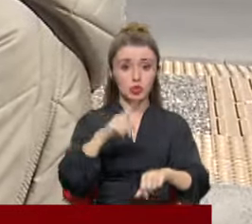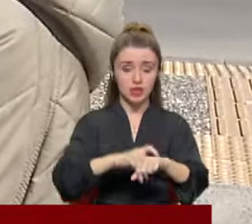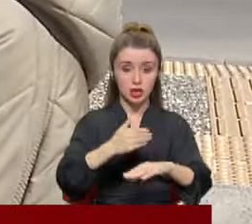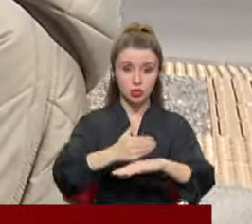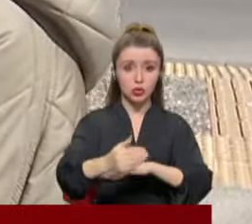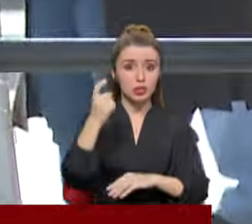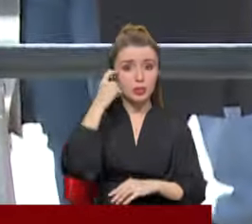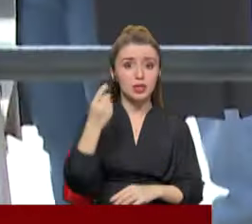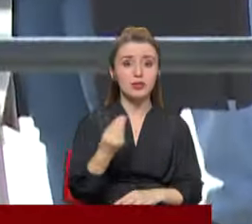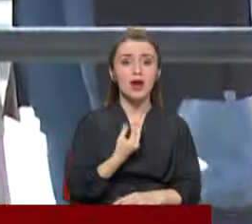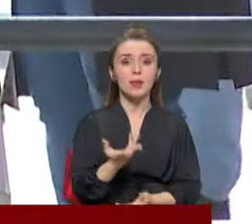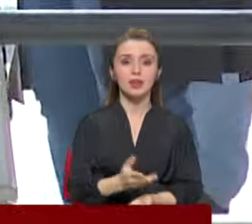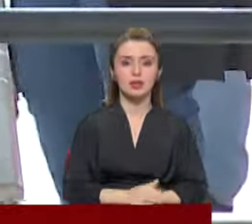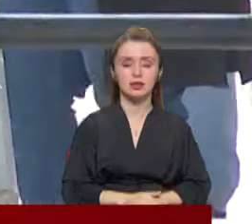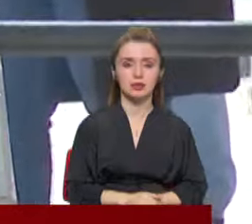neden bize bilgi verilmedi?